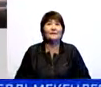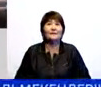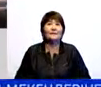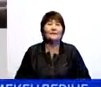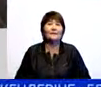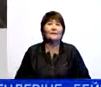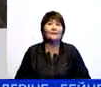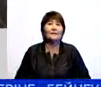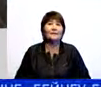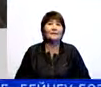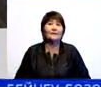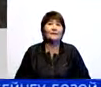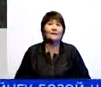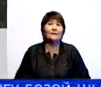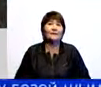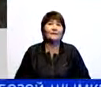сонша